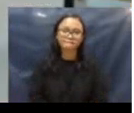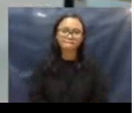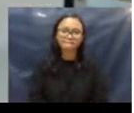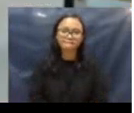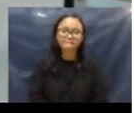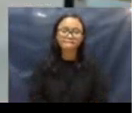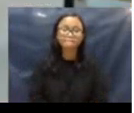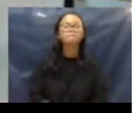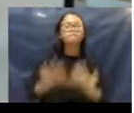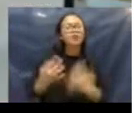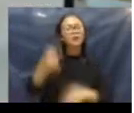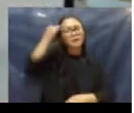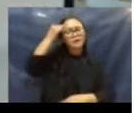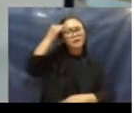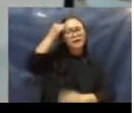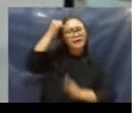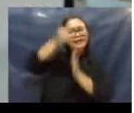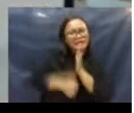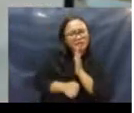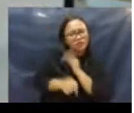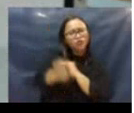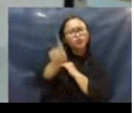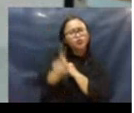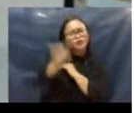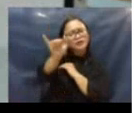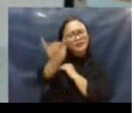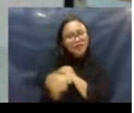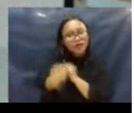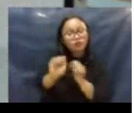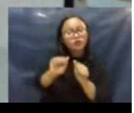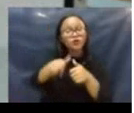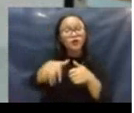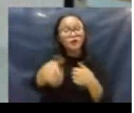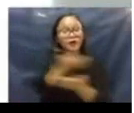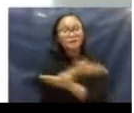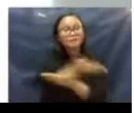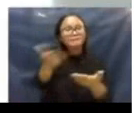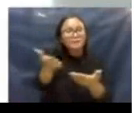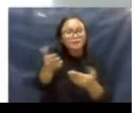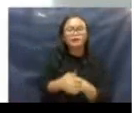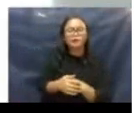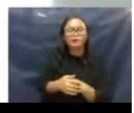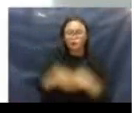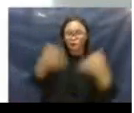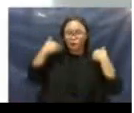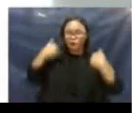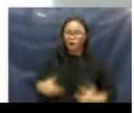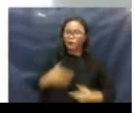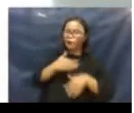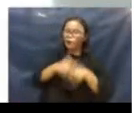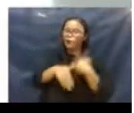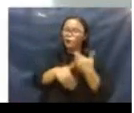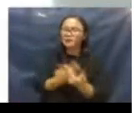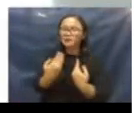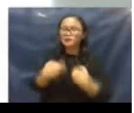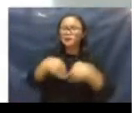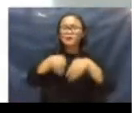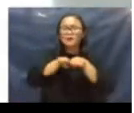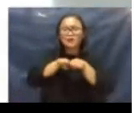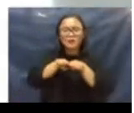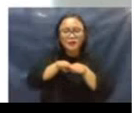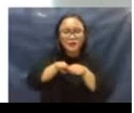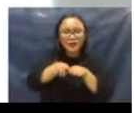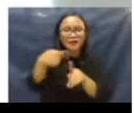Berpikir kritis sangat perlu agar kita bisa terus mengembangkan diri, beradaptasi, dan juga